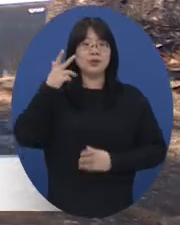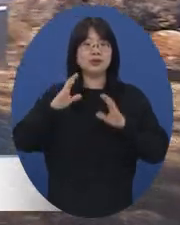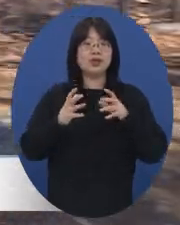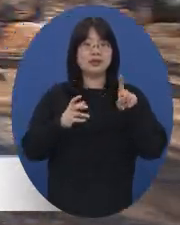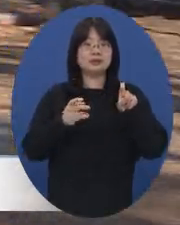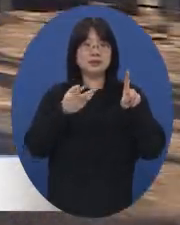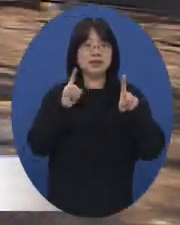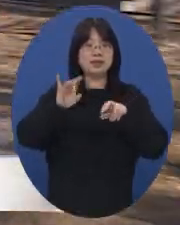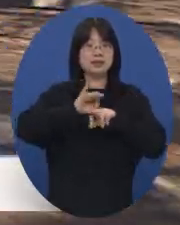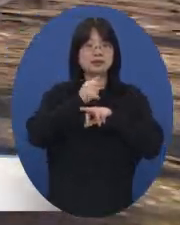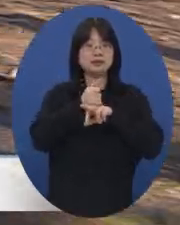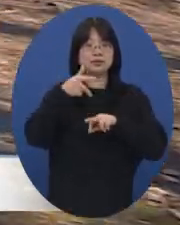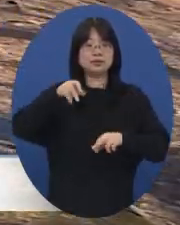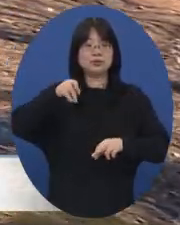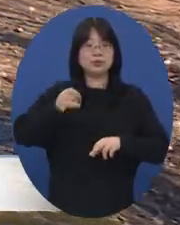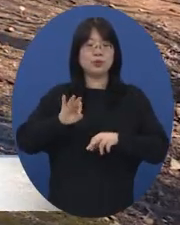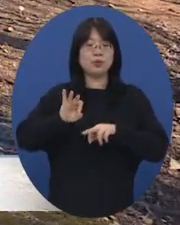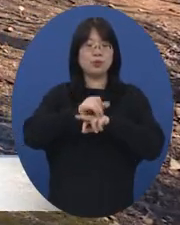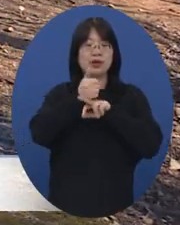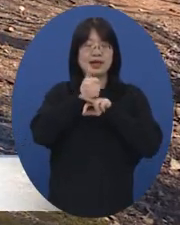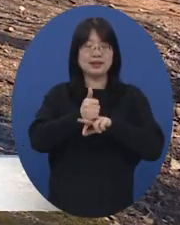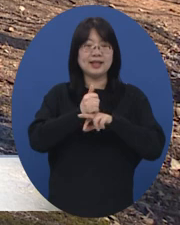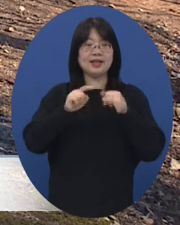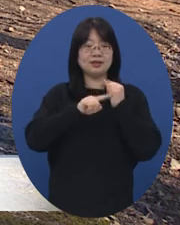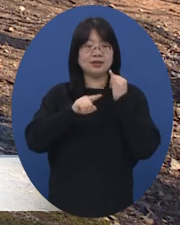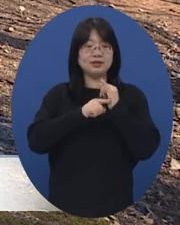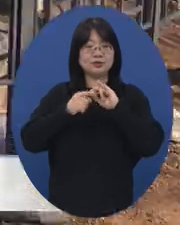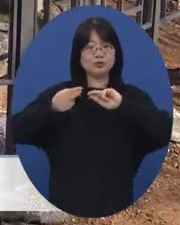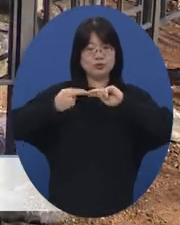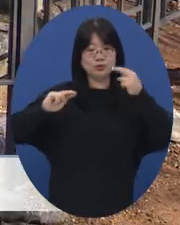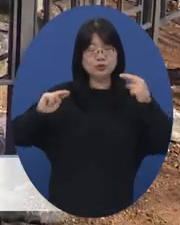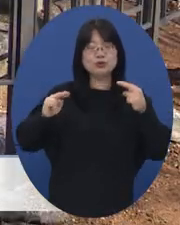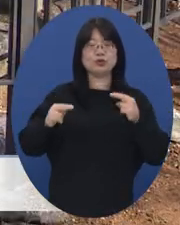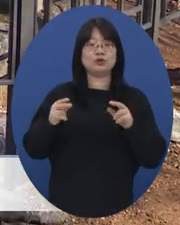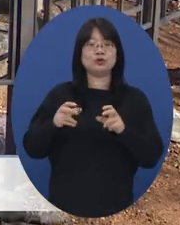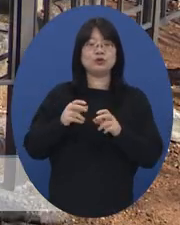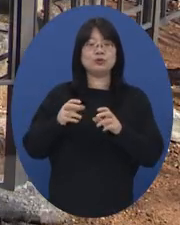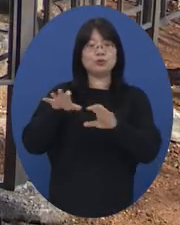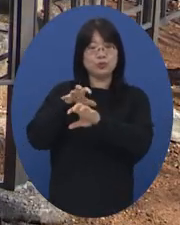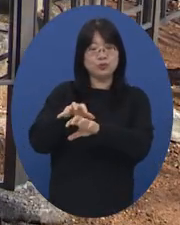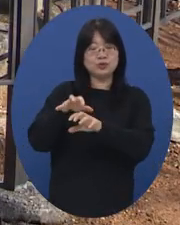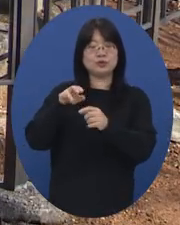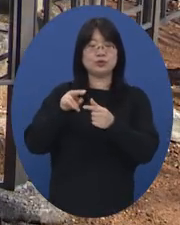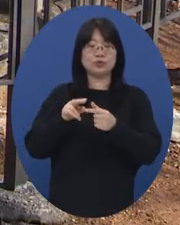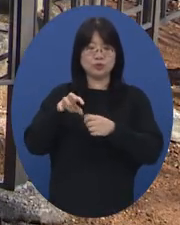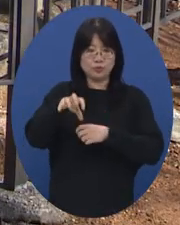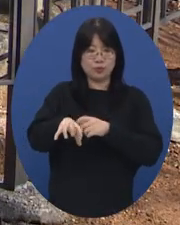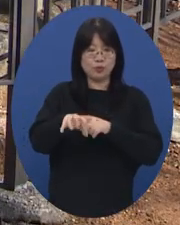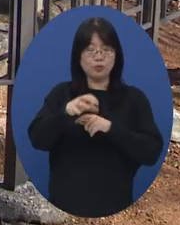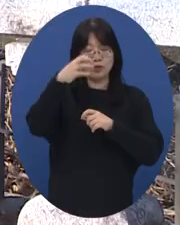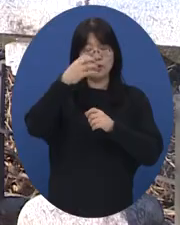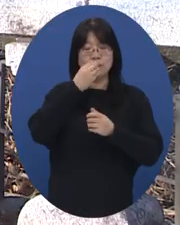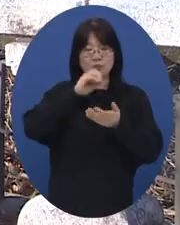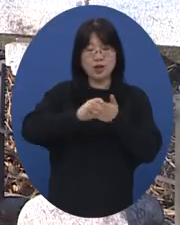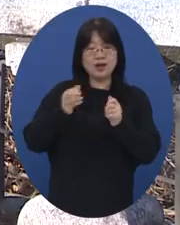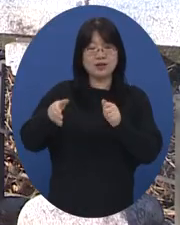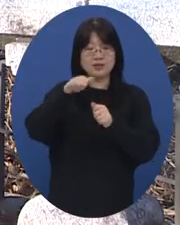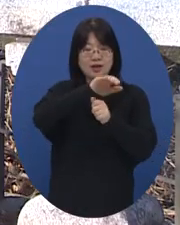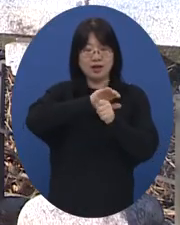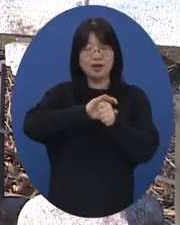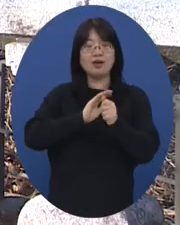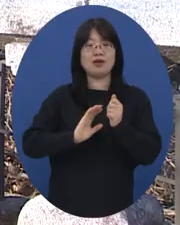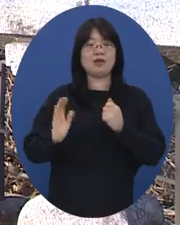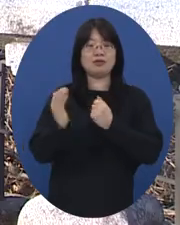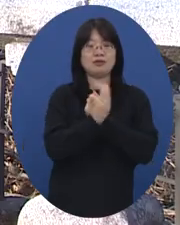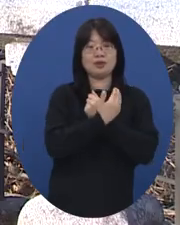조선 제 11대 임금인 중 종 대 왕 의 탯줄을 모신 곳입니다 지름 1m 높이 1.5m 의 돌 항아리 주의를 난간